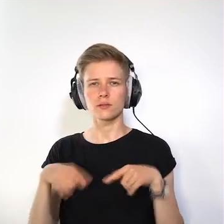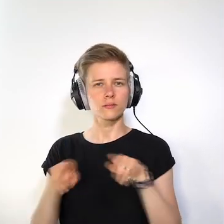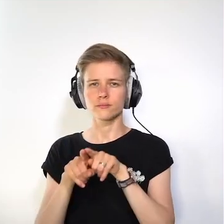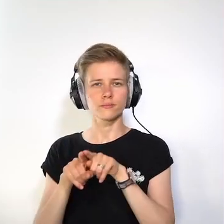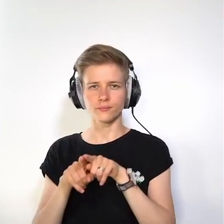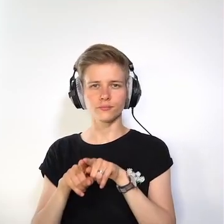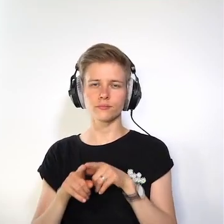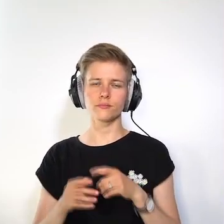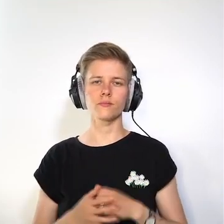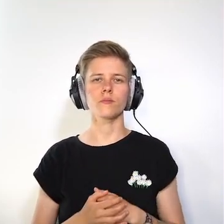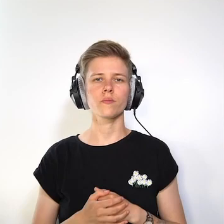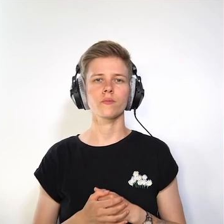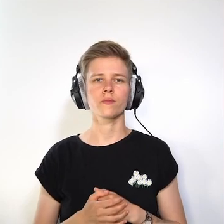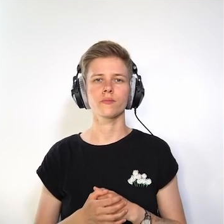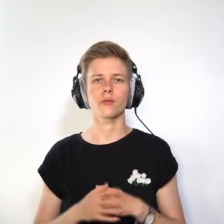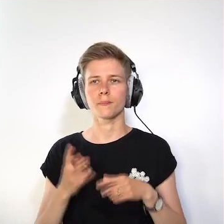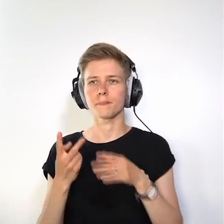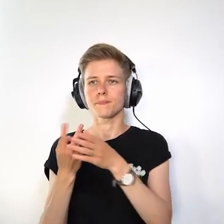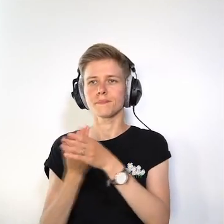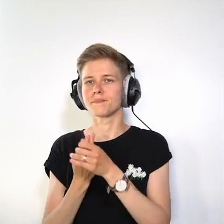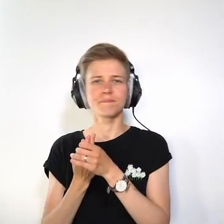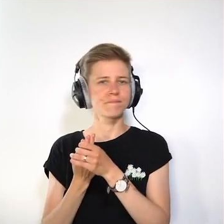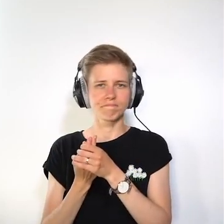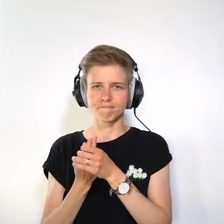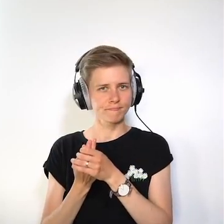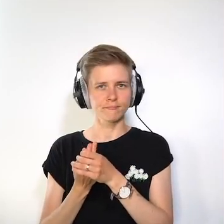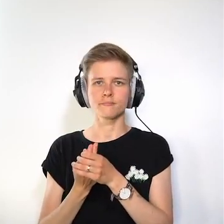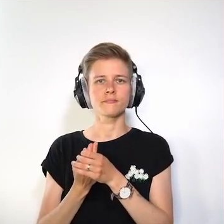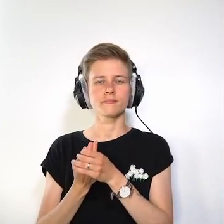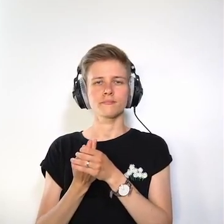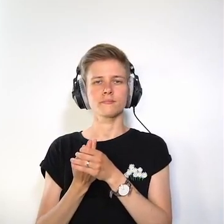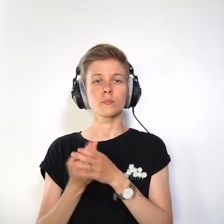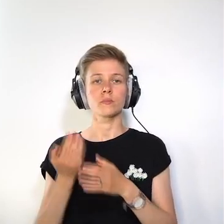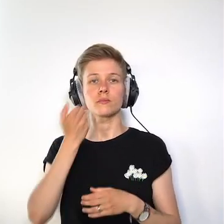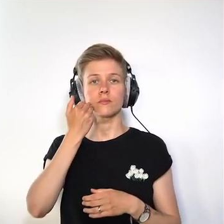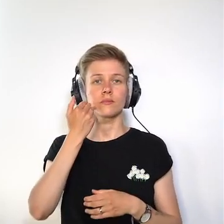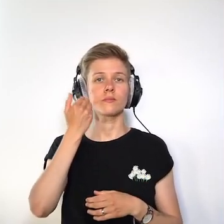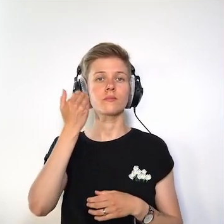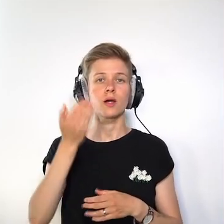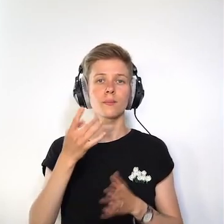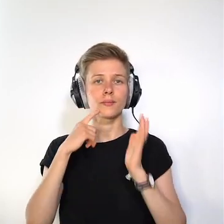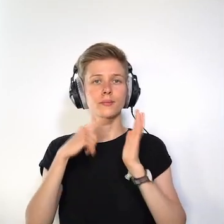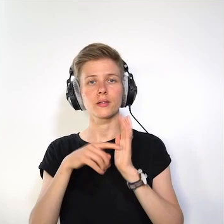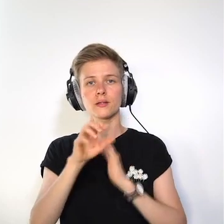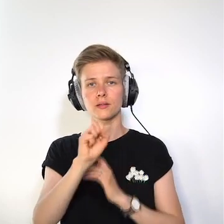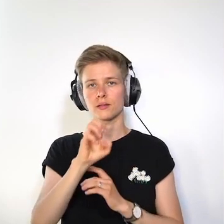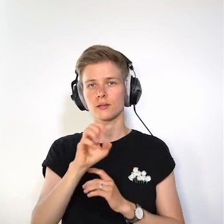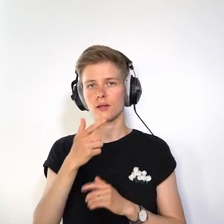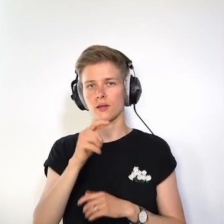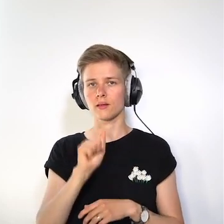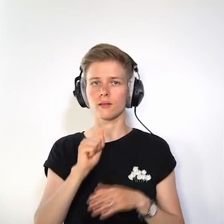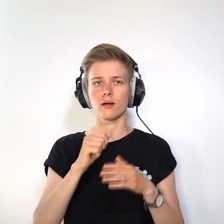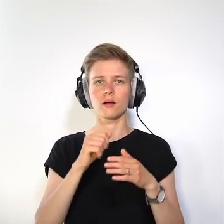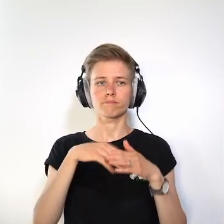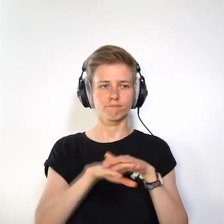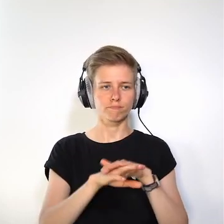käyttäytymisessään ja parisuhteiden muodostamisessa. Ja sitten jälkeenpäin hän tullut niin kuin setän piiriin sillä tavalla kokeen,